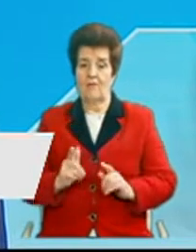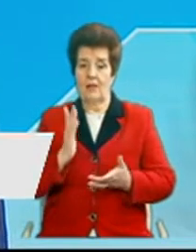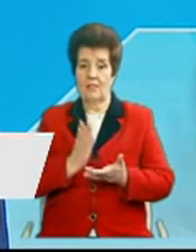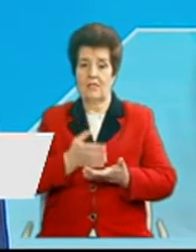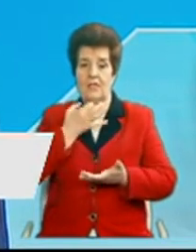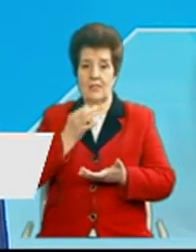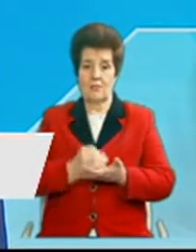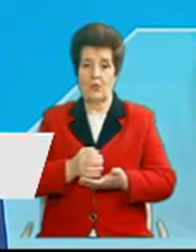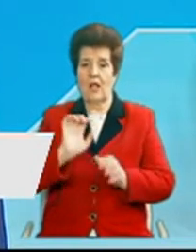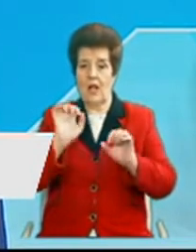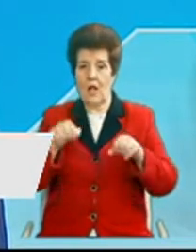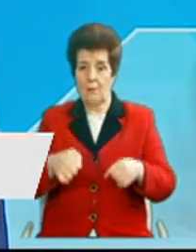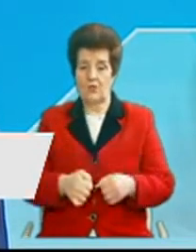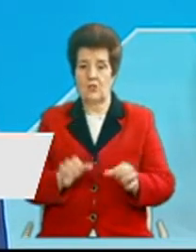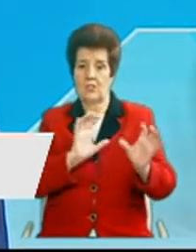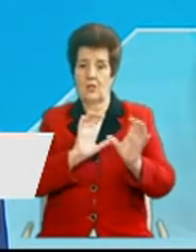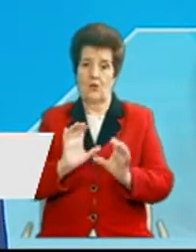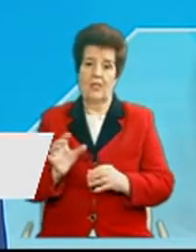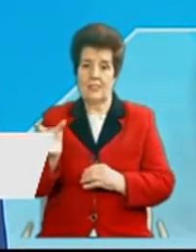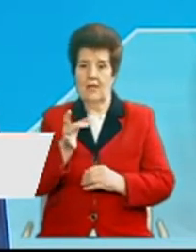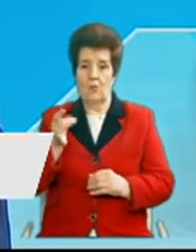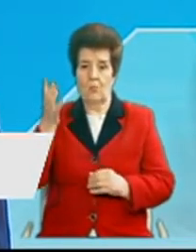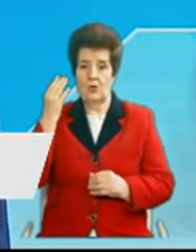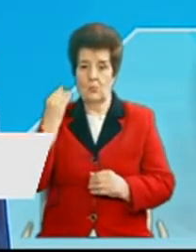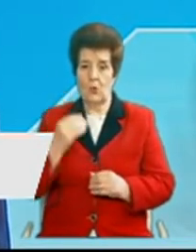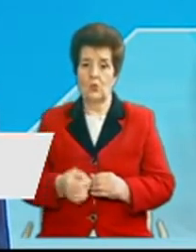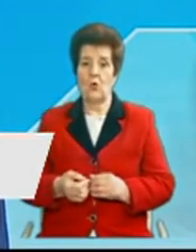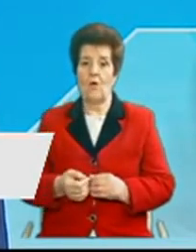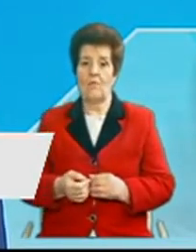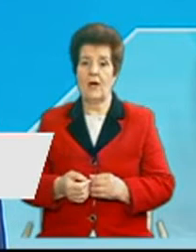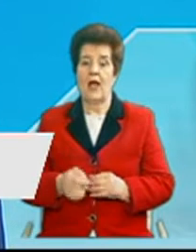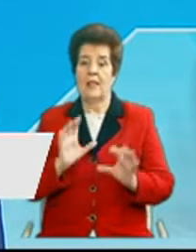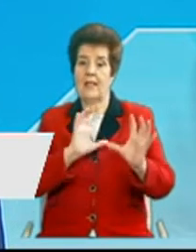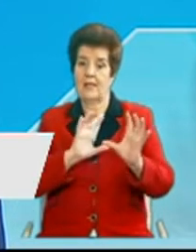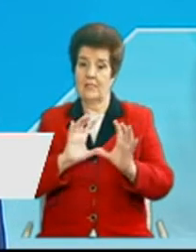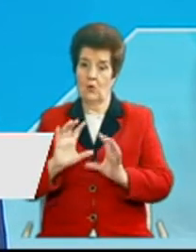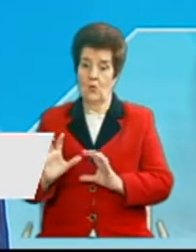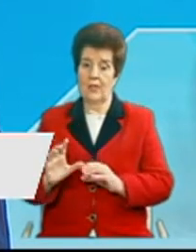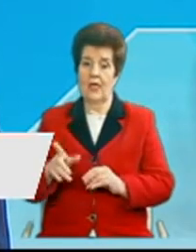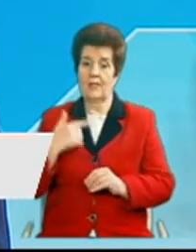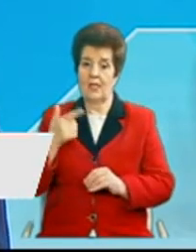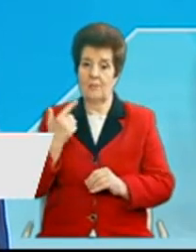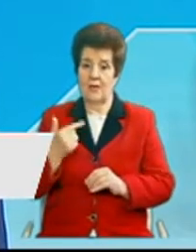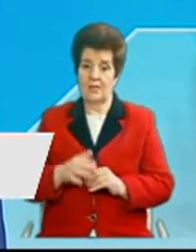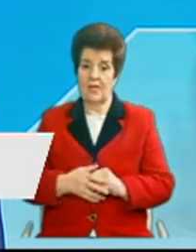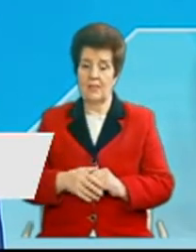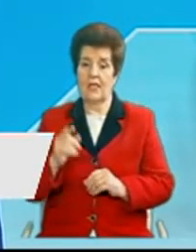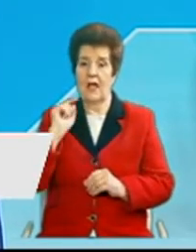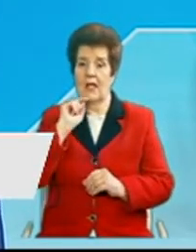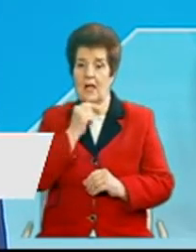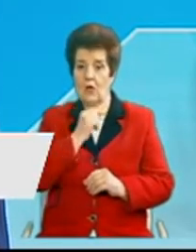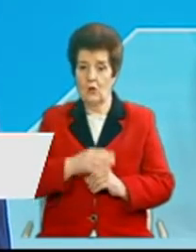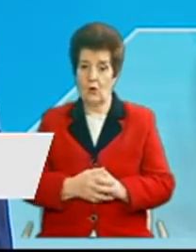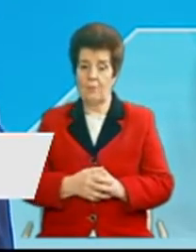au capacități pentru securitatea Republicii Moldova. Zicând de securitate, mă refer și la securitatea economică